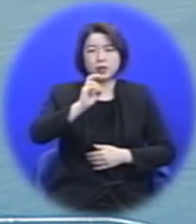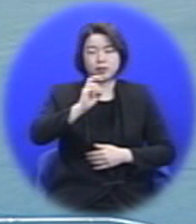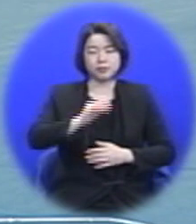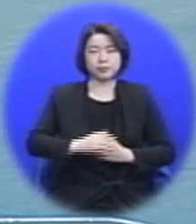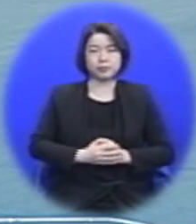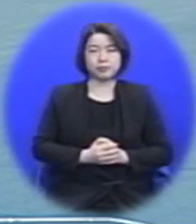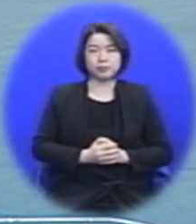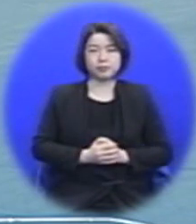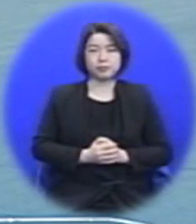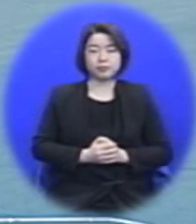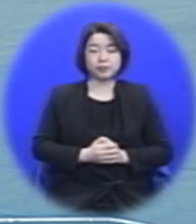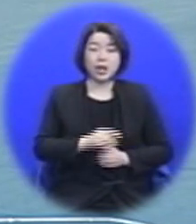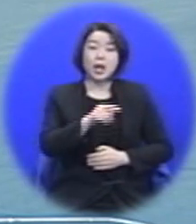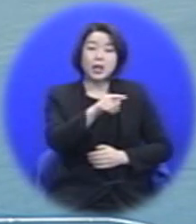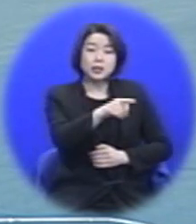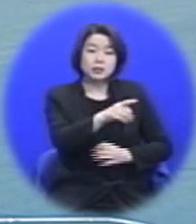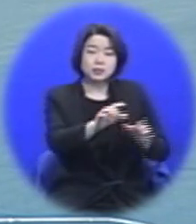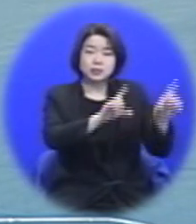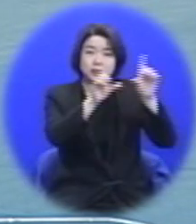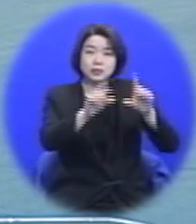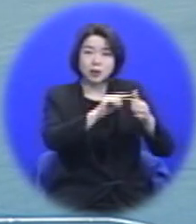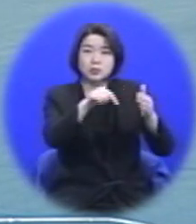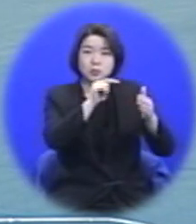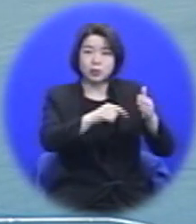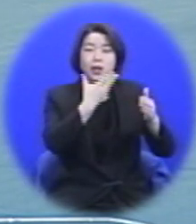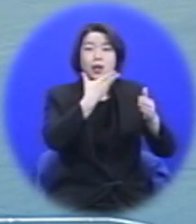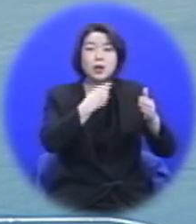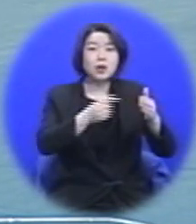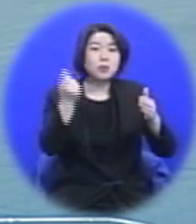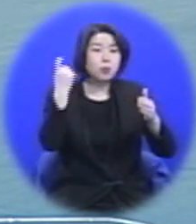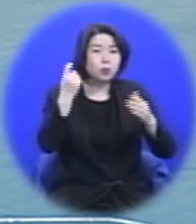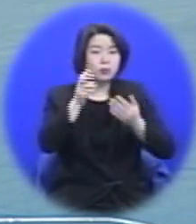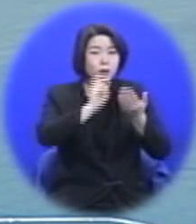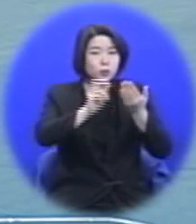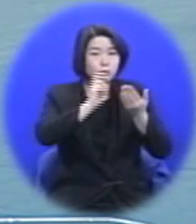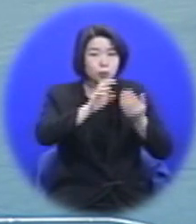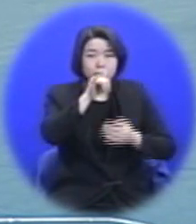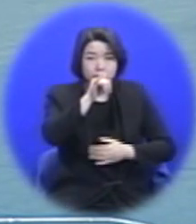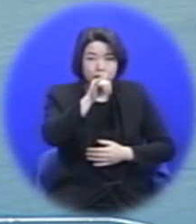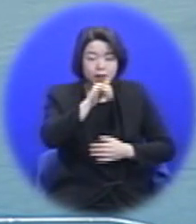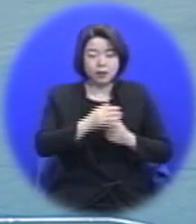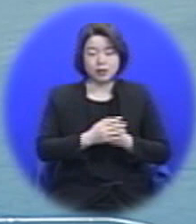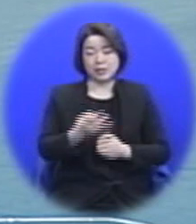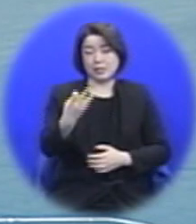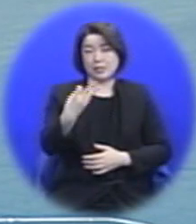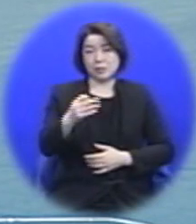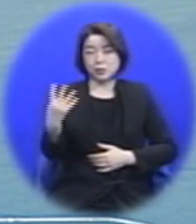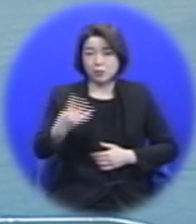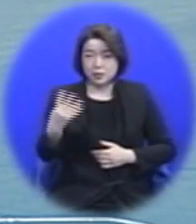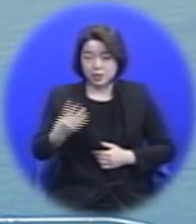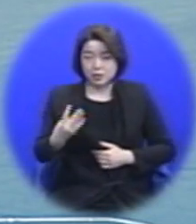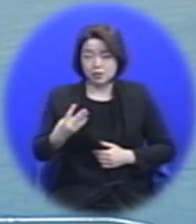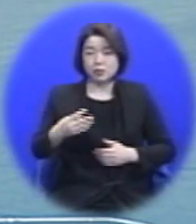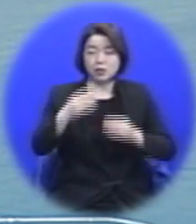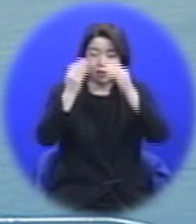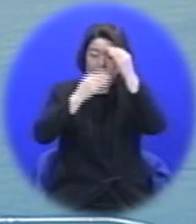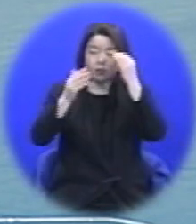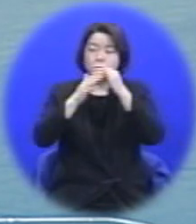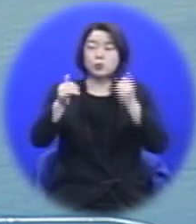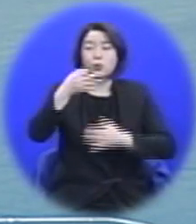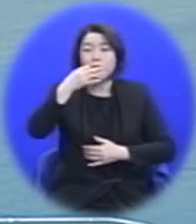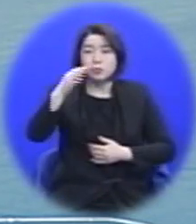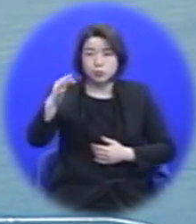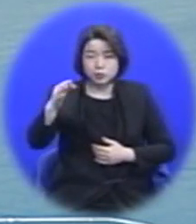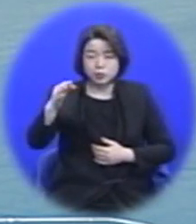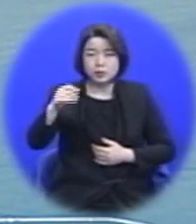그의 삶 속에 복음이라는 노래가 있는 거예요. 14만 4천의 성도들이 부르는 그들만 부를